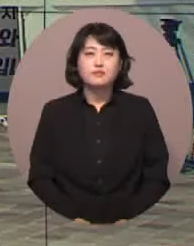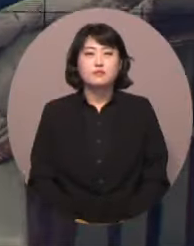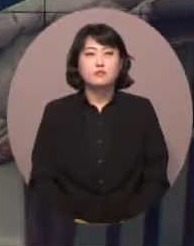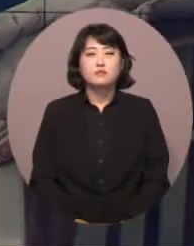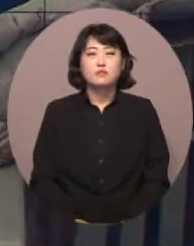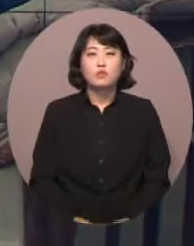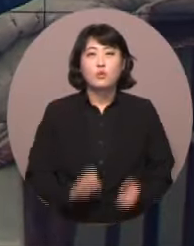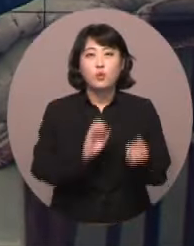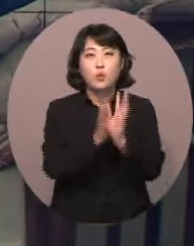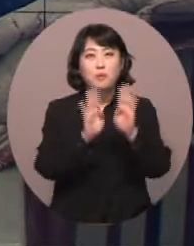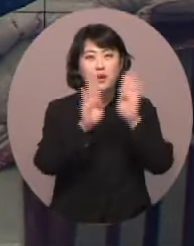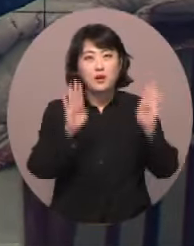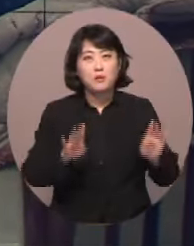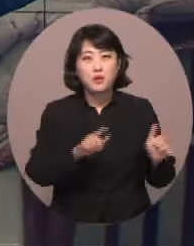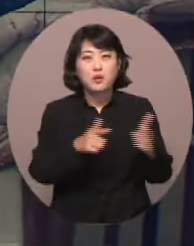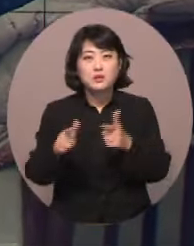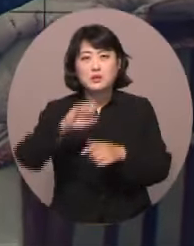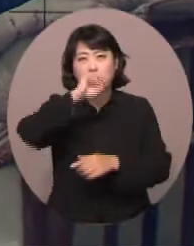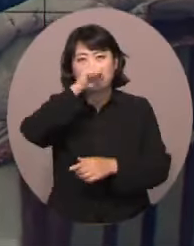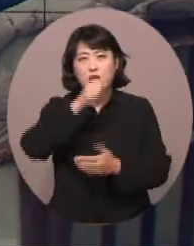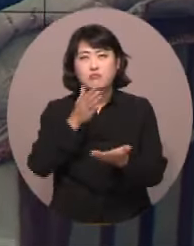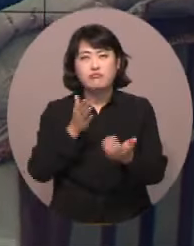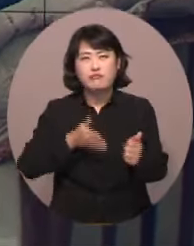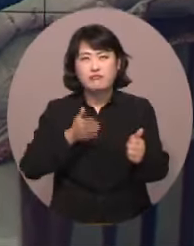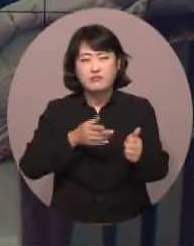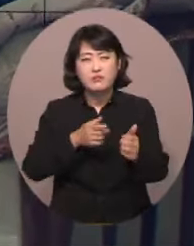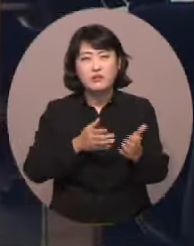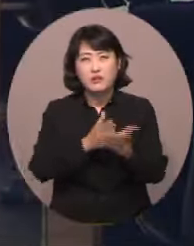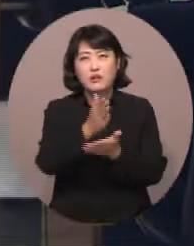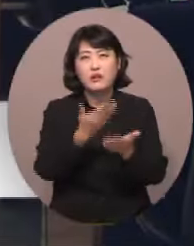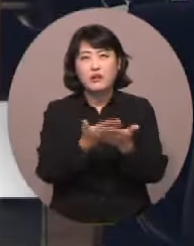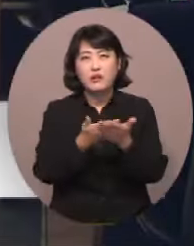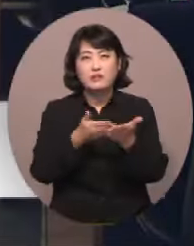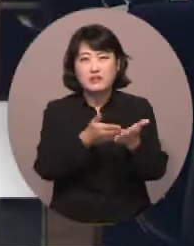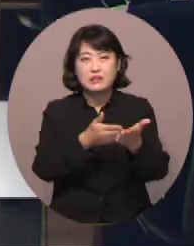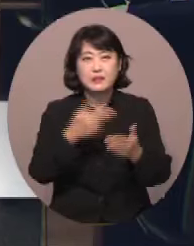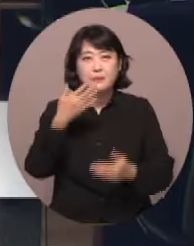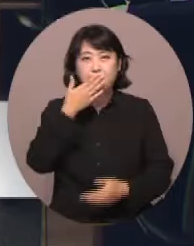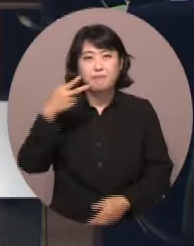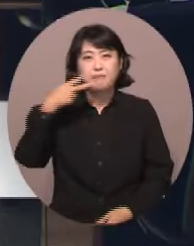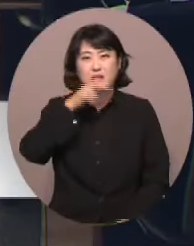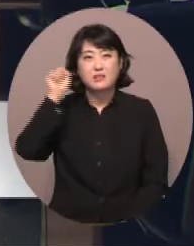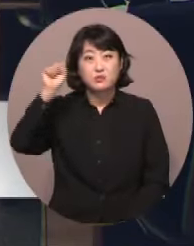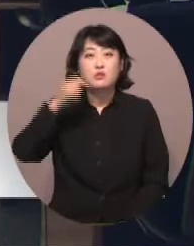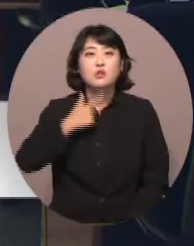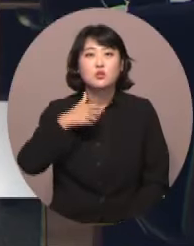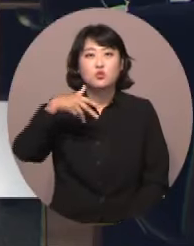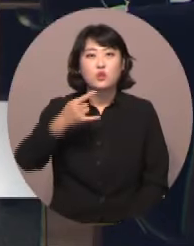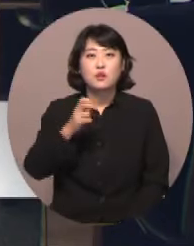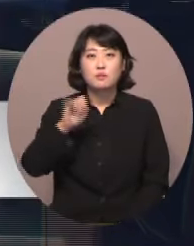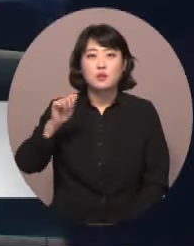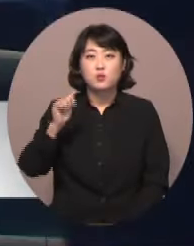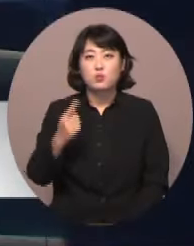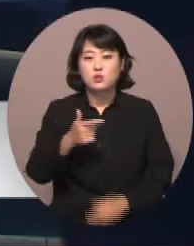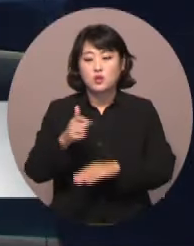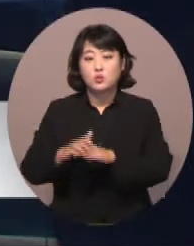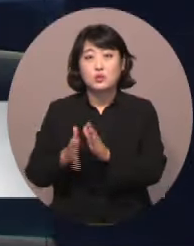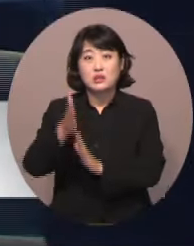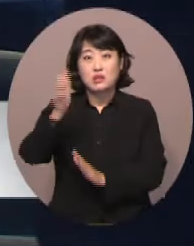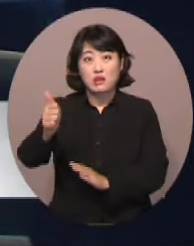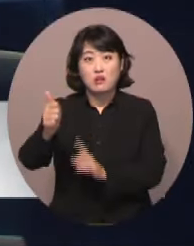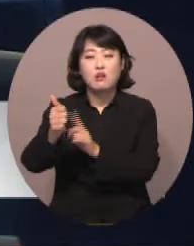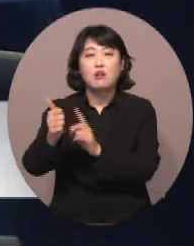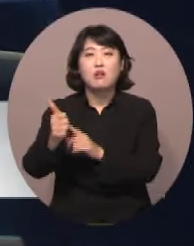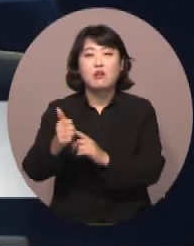정원 박람회 등의 예산 통과를 촉구하며 단식 농성을 벌렸던 최민호 세종 시장이 요구안이 무산된 뒤 첫 공식